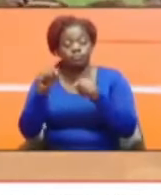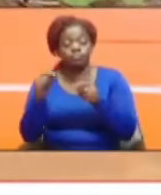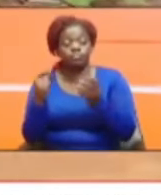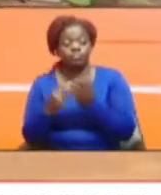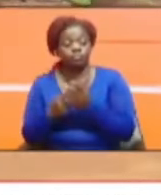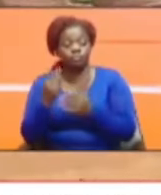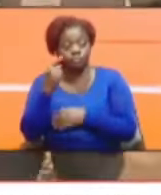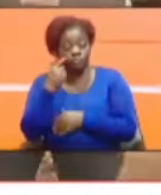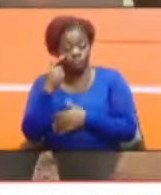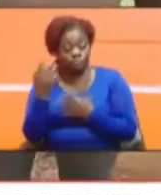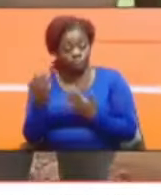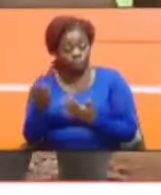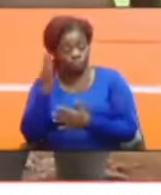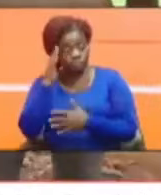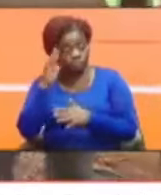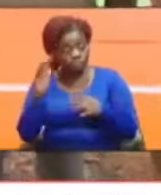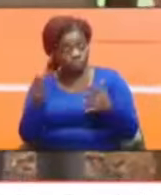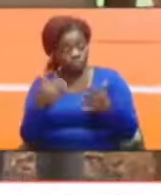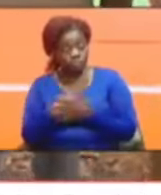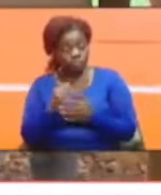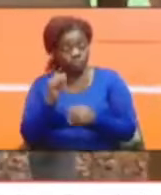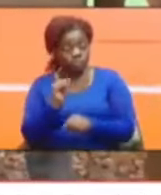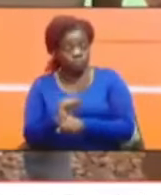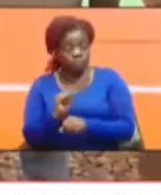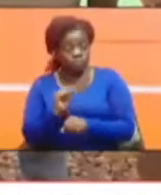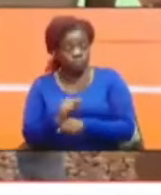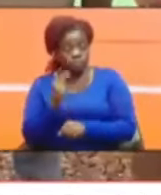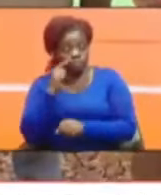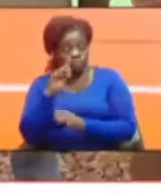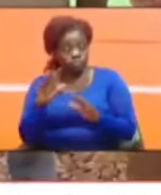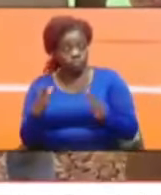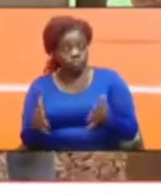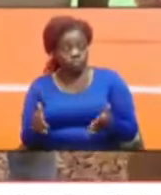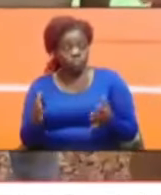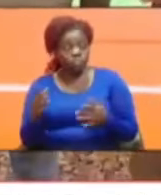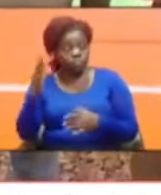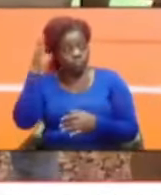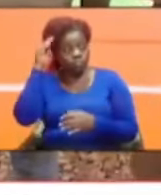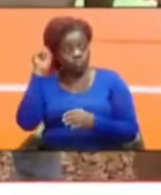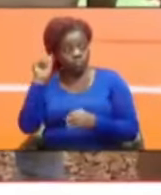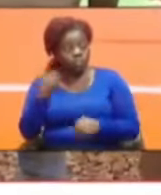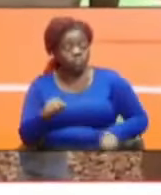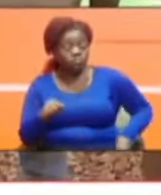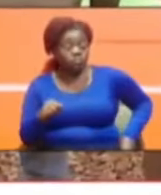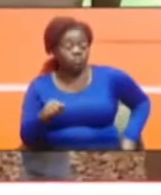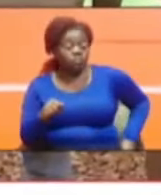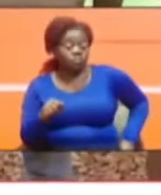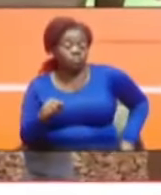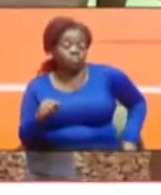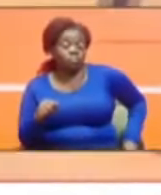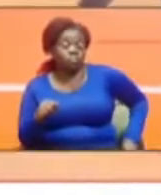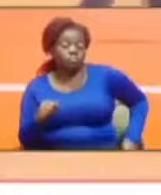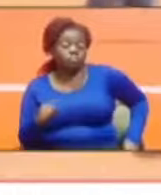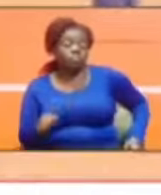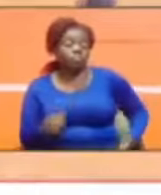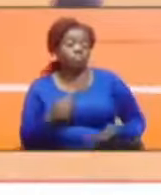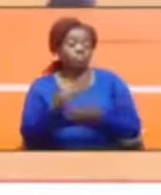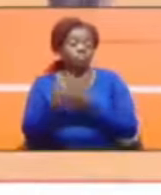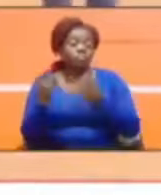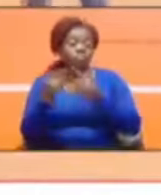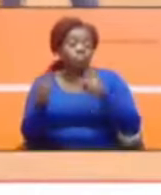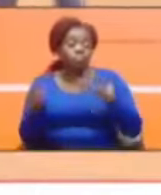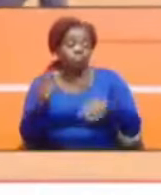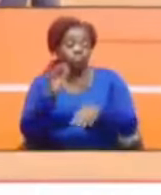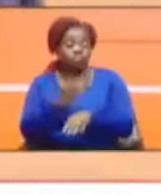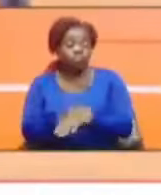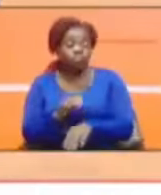ggwanga okumanya engeri amakolero gye gakolamu okulaba n'engeri Abadaaki gye basobola okubakwatizaako batandikidde